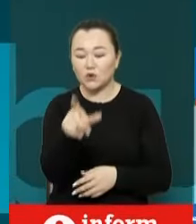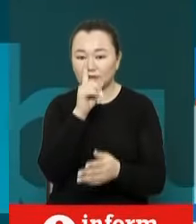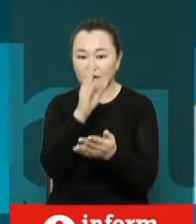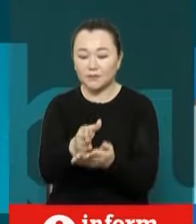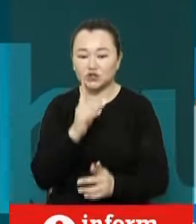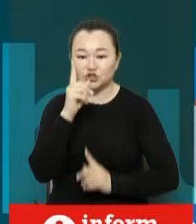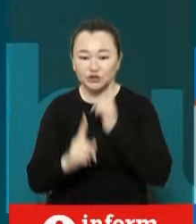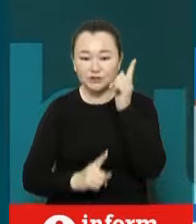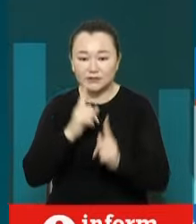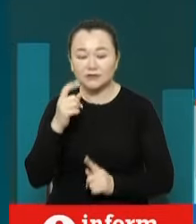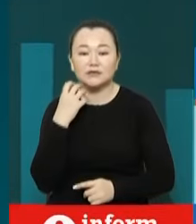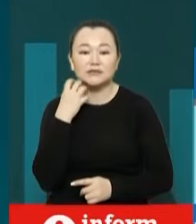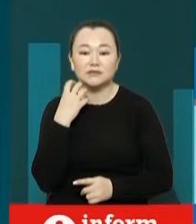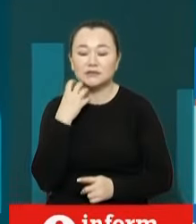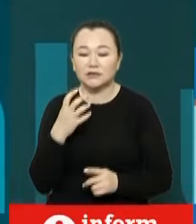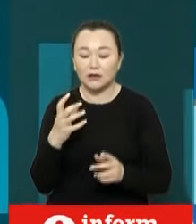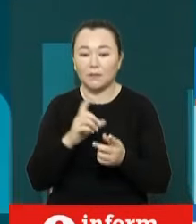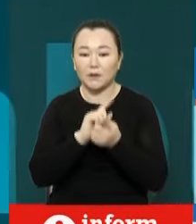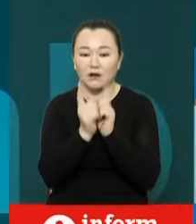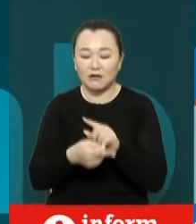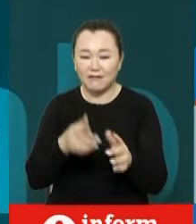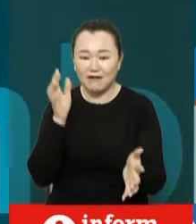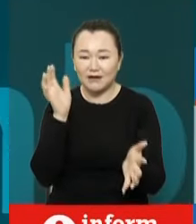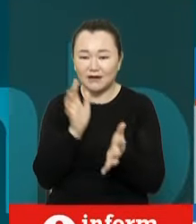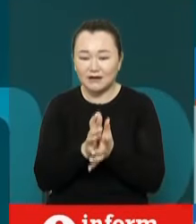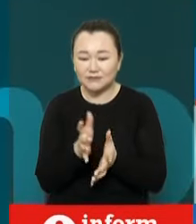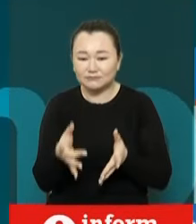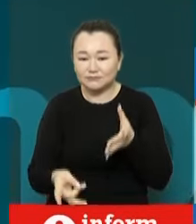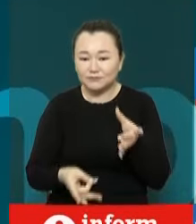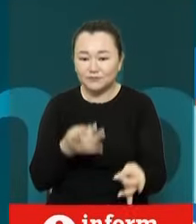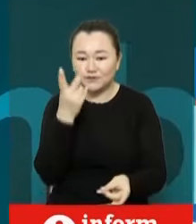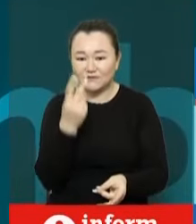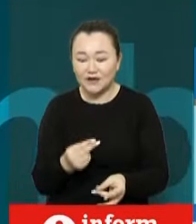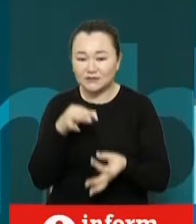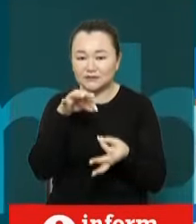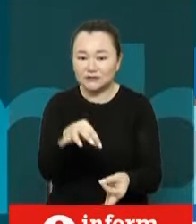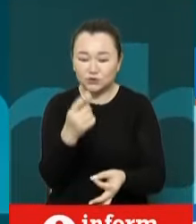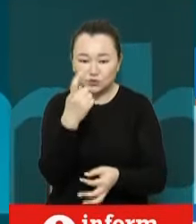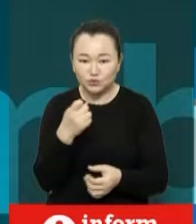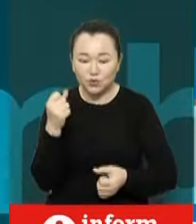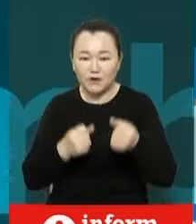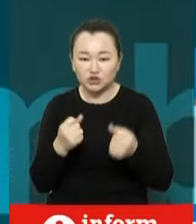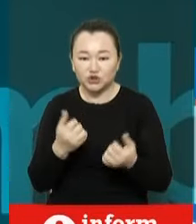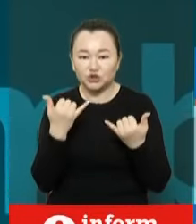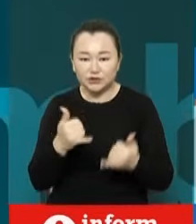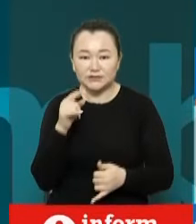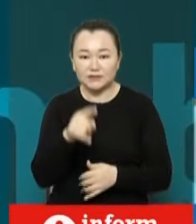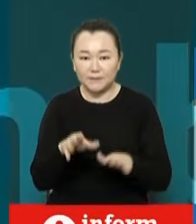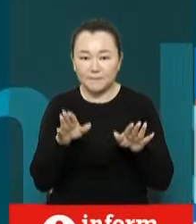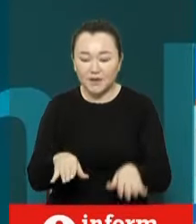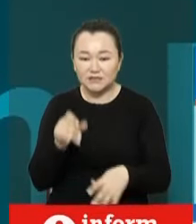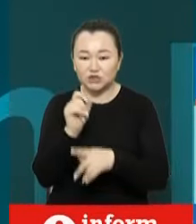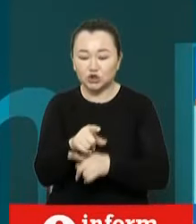Жезказган коза Лорда превратилось в грязевое месиво за 2 дня на трассе застряли почти 100 машин сейчас там назначили